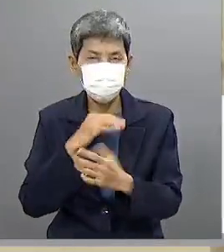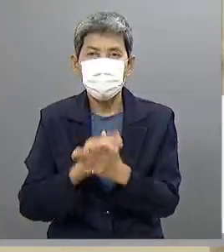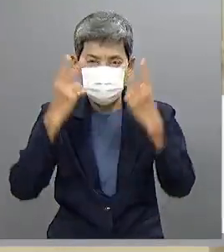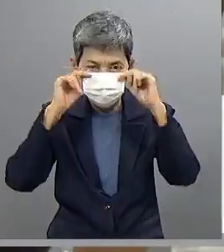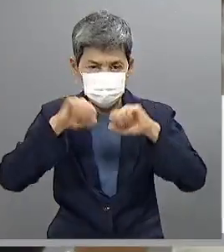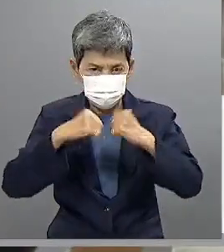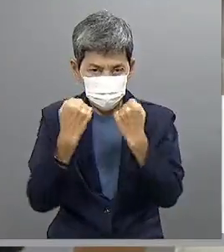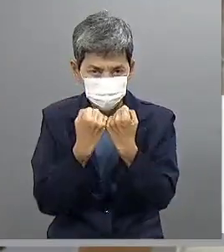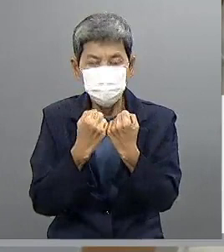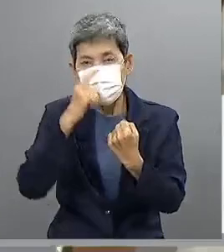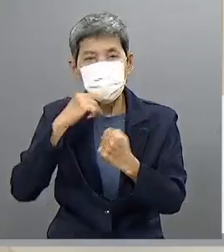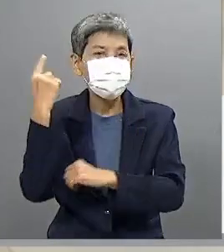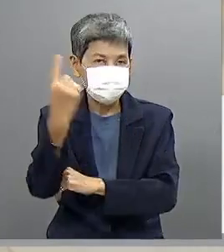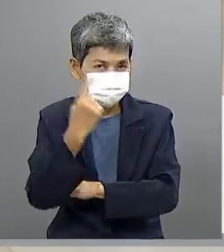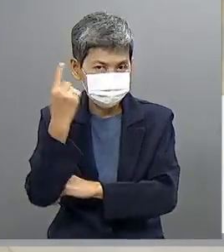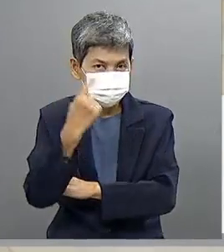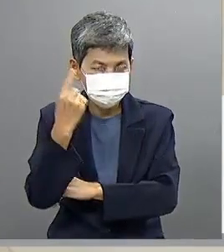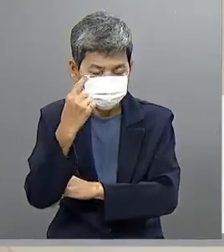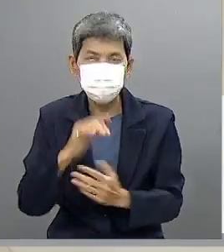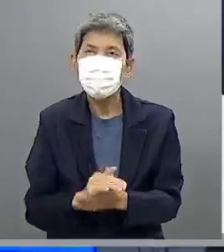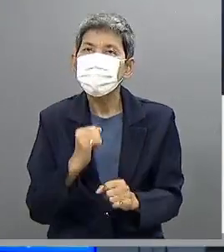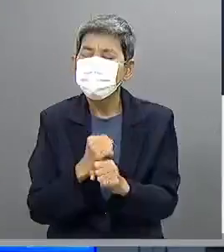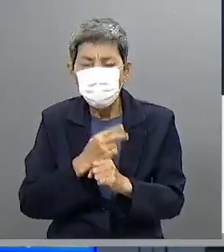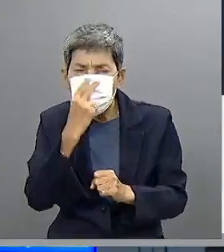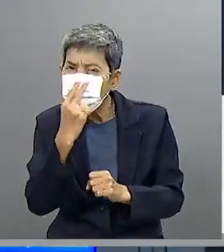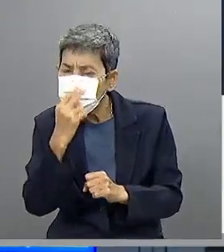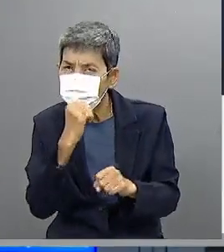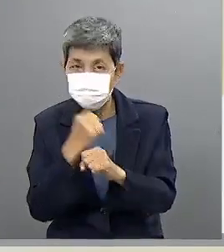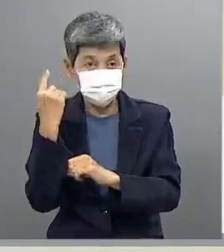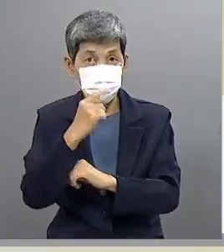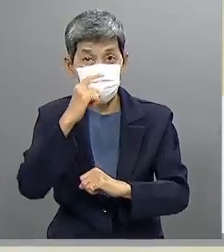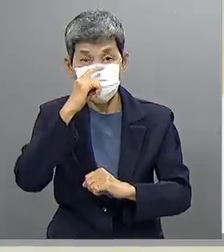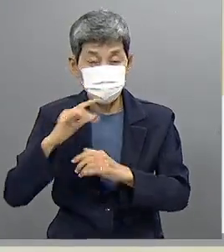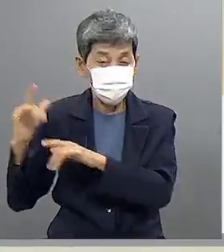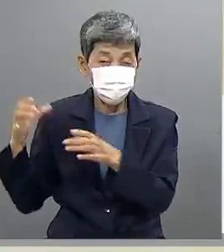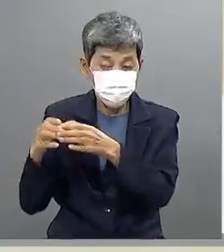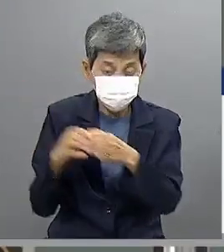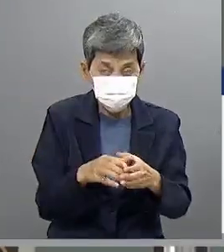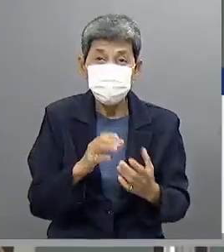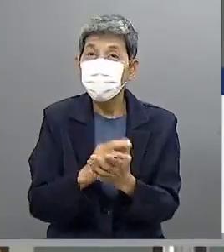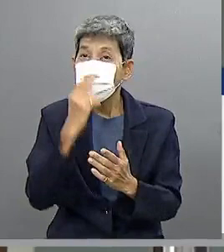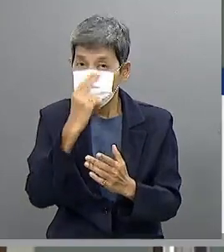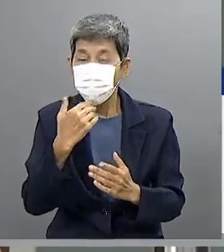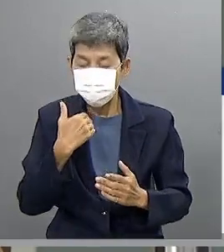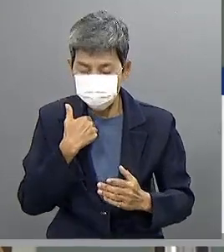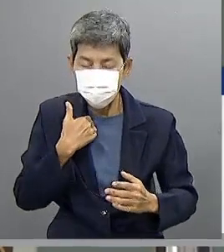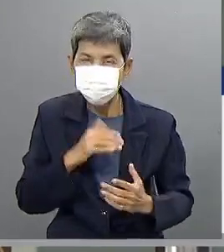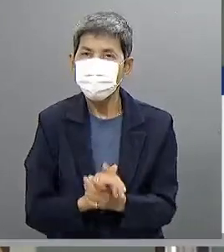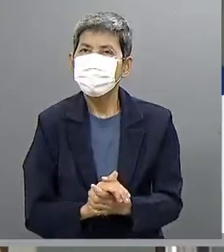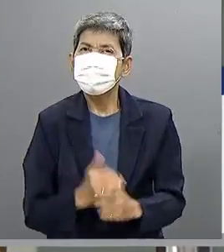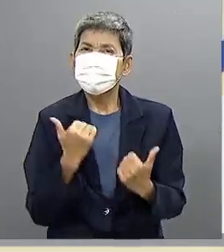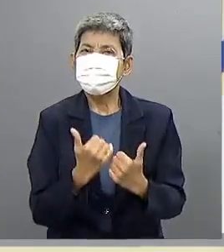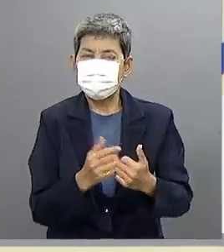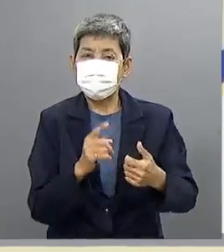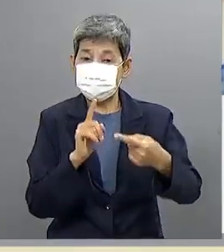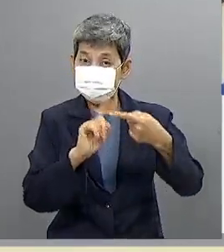รกิจการท่องเที่ยวหรือแอตตาวิเคราะห์ภาพการท่องเที่ยวตลาดต่างประเทศของไทยเป็น2ซีนาริโอนะคะซีนาริโอที่1ถ้